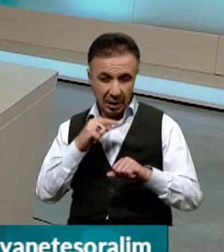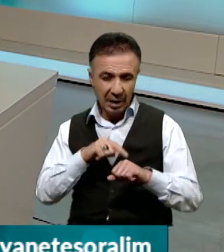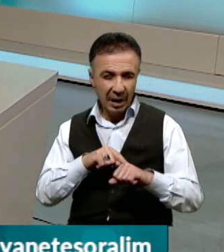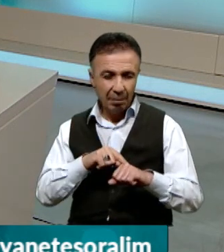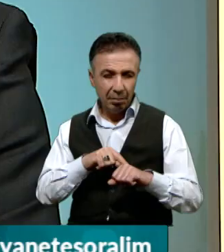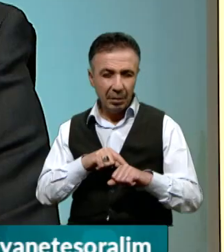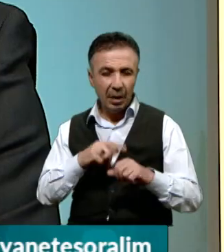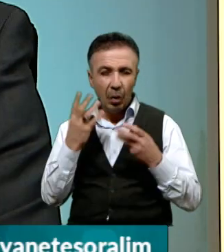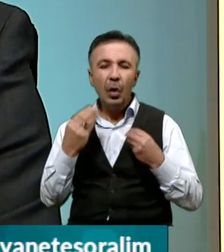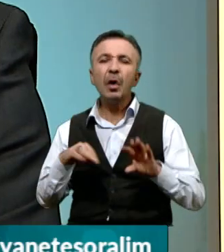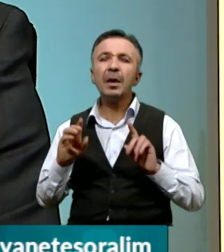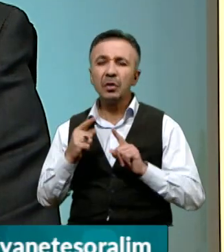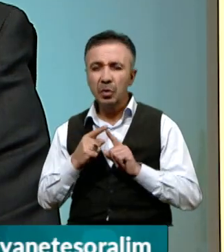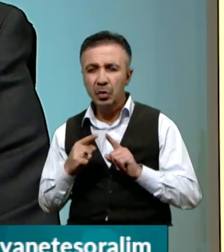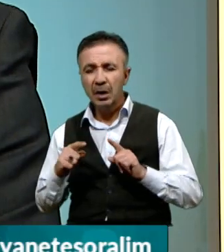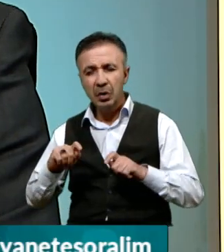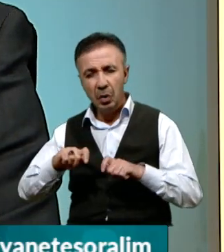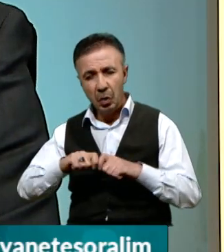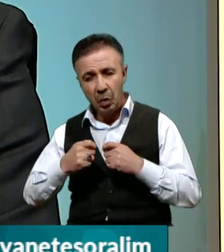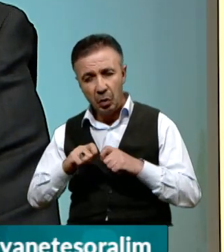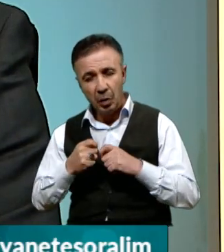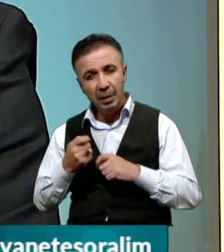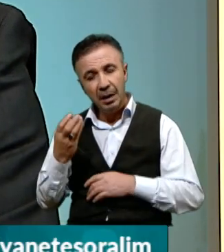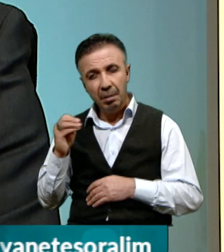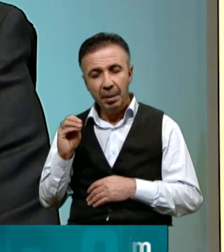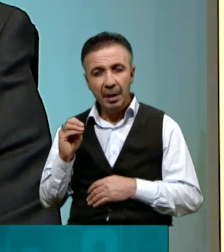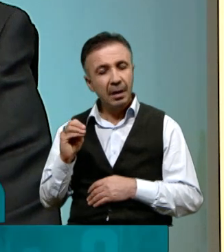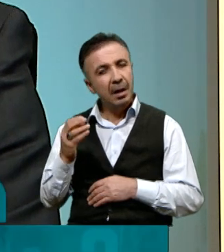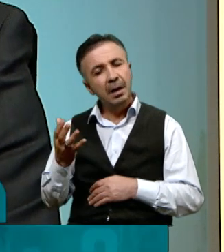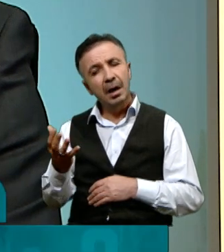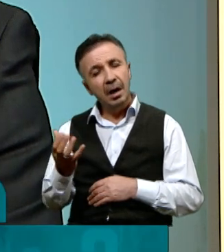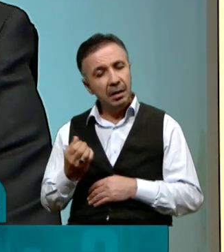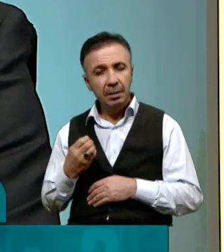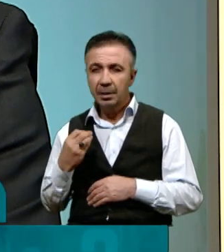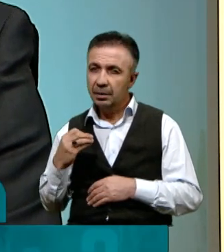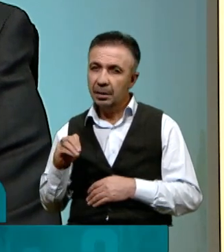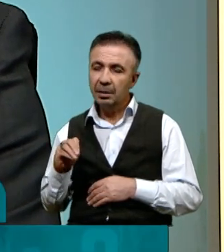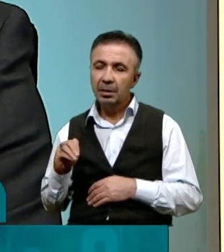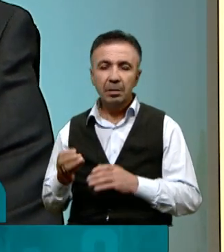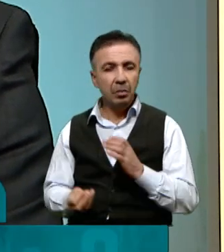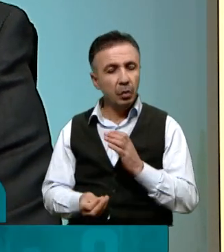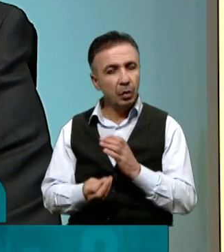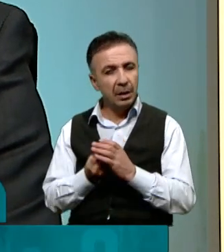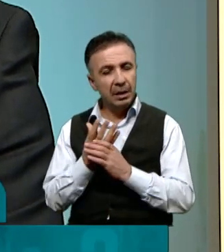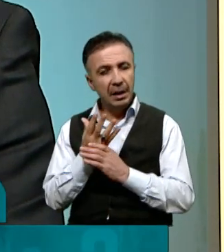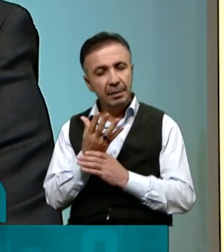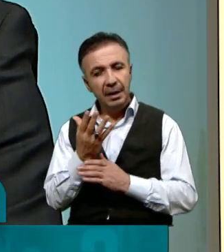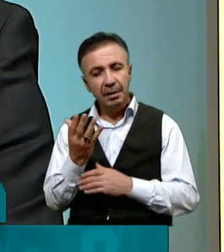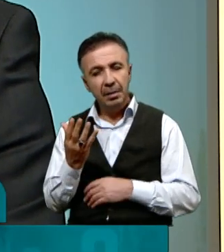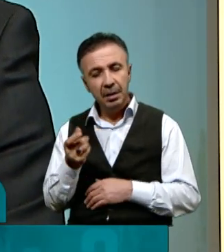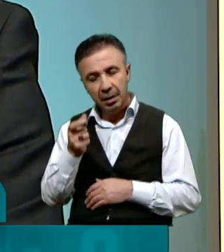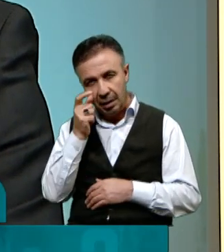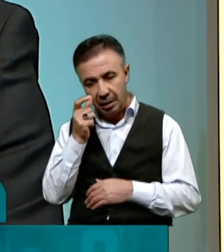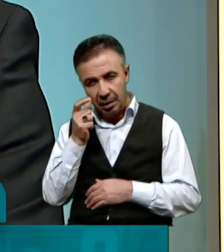güdülmediği sürece ne yapılabilir? Örgü bebekler alınabilir, satılabilir. Hatta bunlar üretilebilir de. Ama hassasiyetimiz gayet